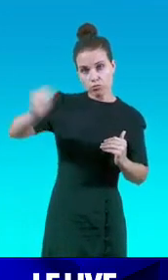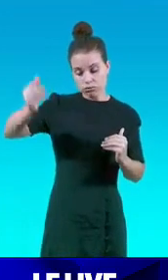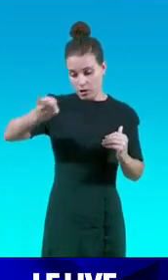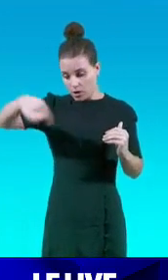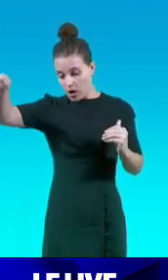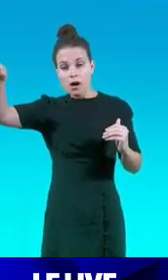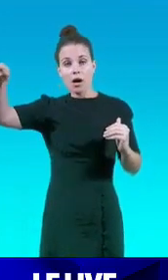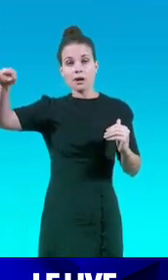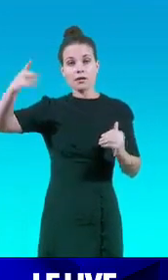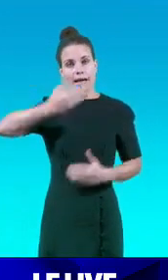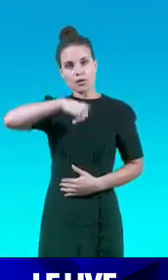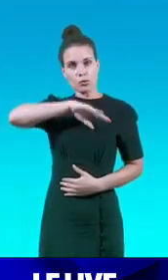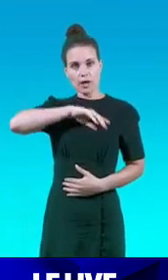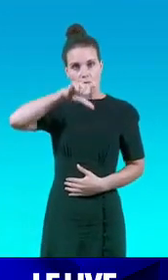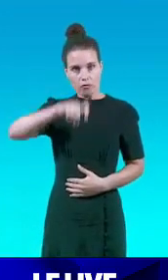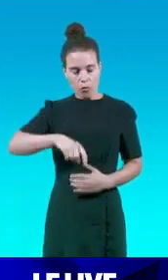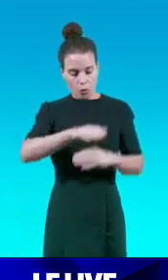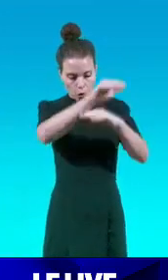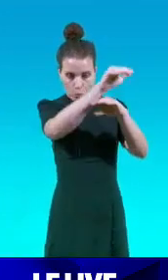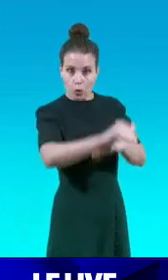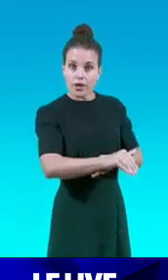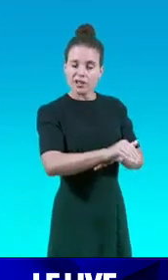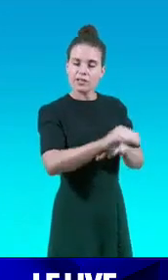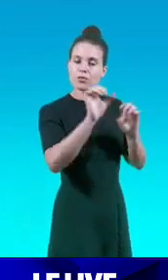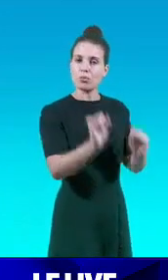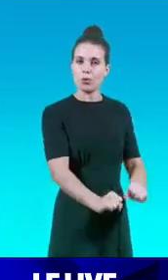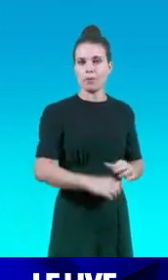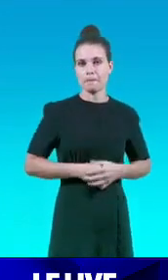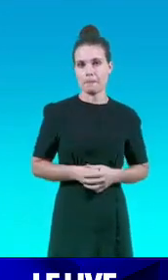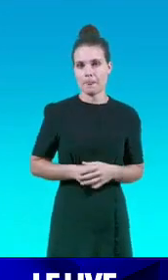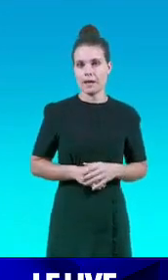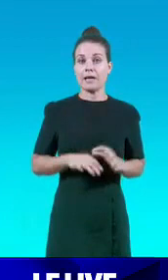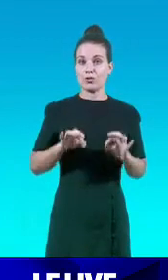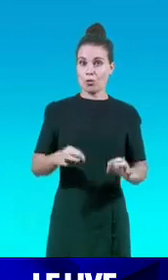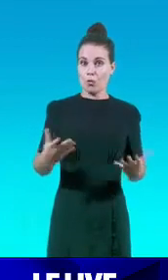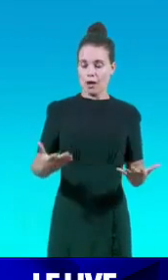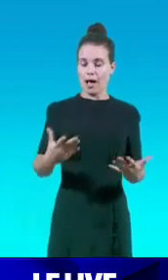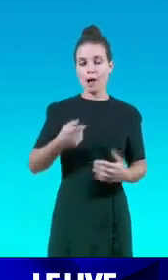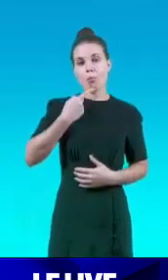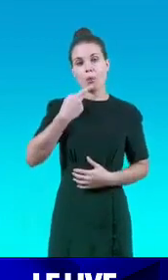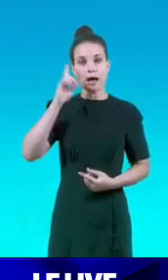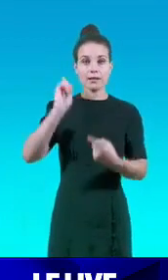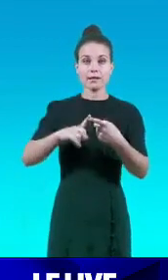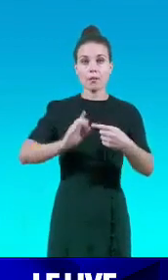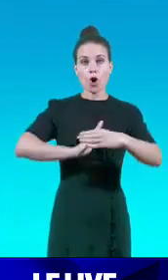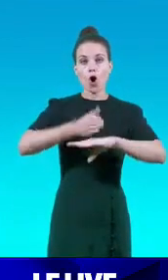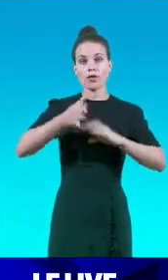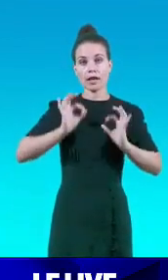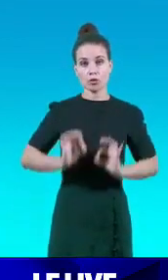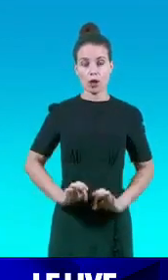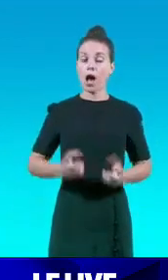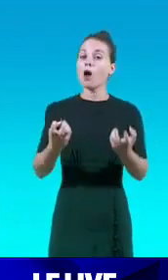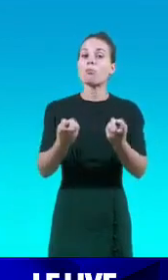protectrice à leur endroit puisque nous parlons de la rentrée scolaire par exemple évitons